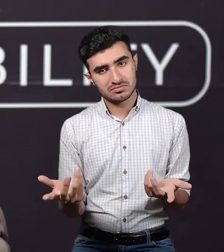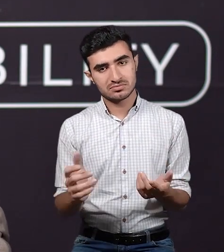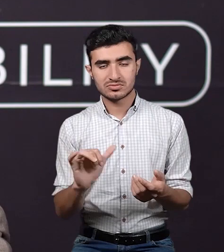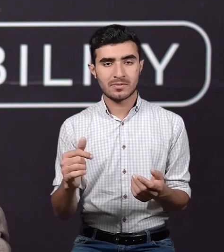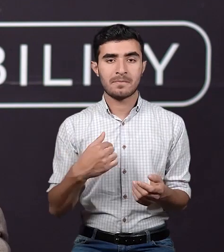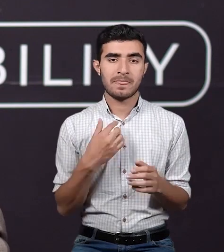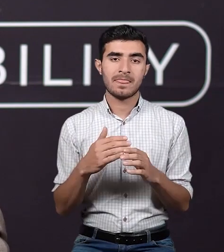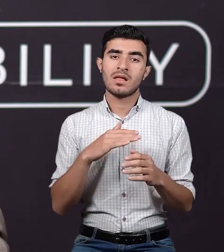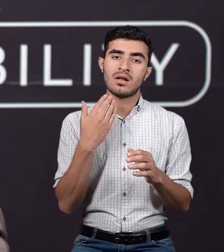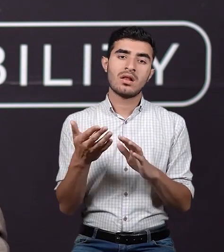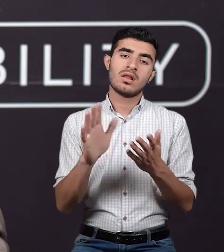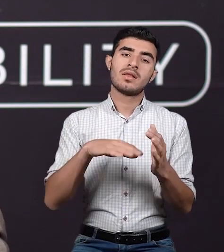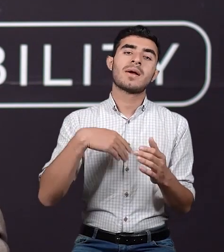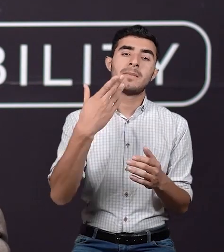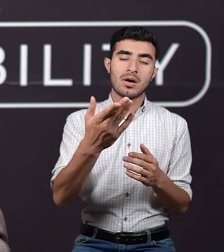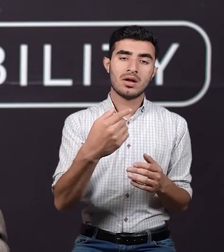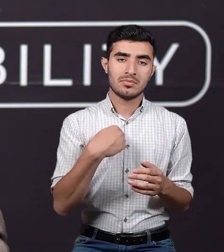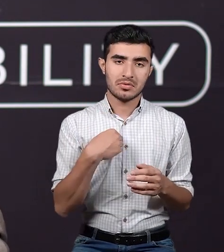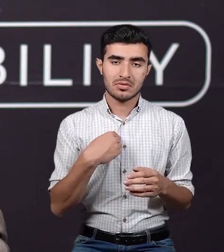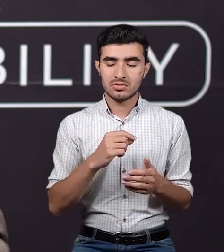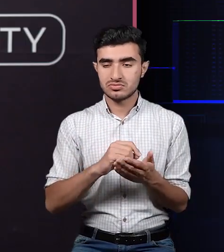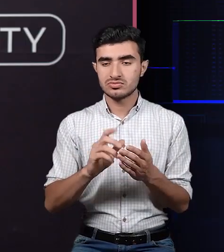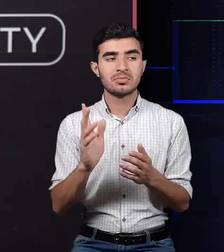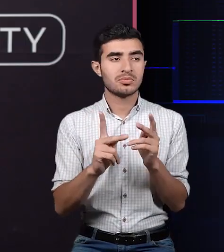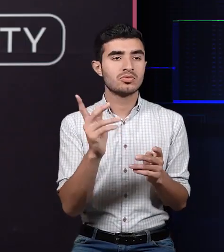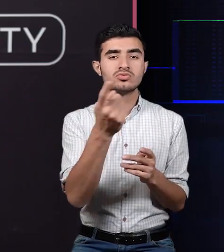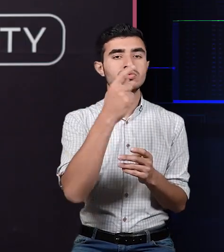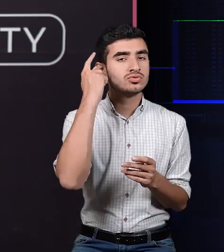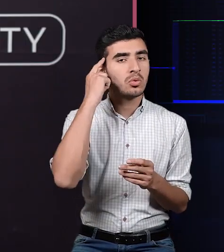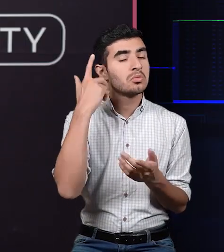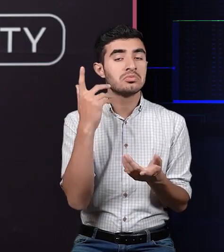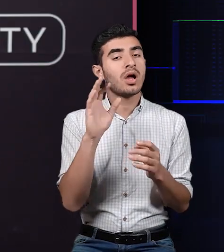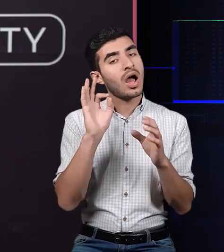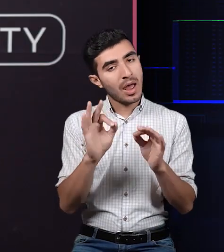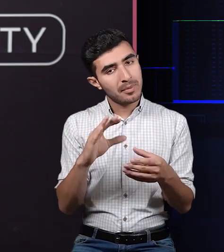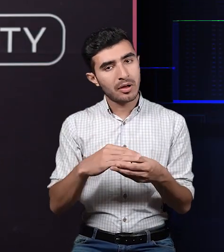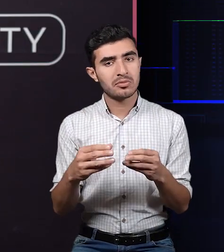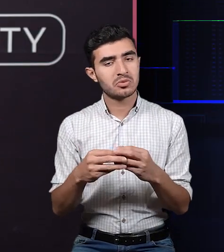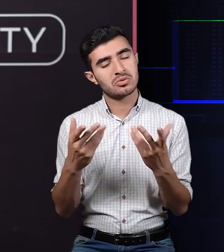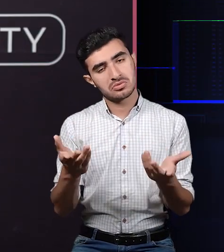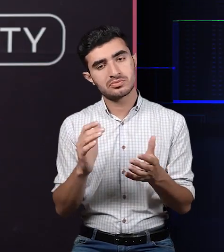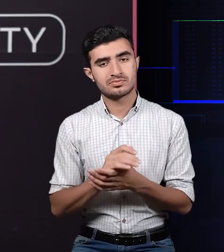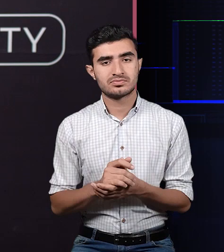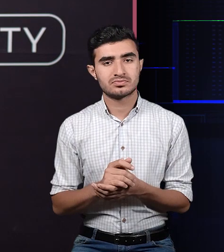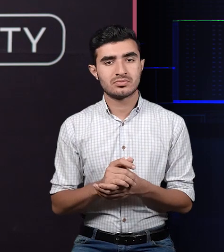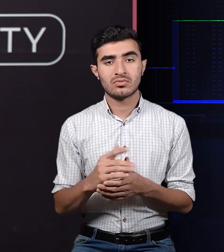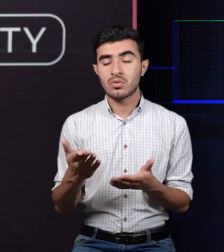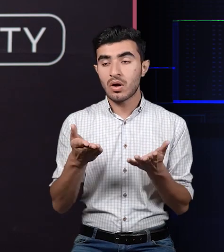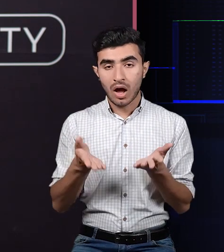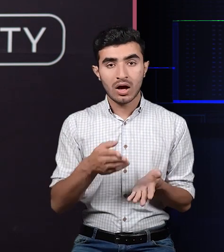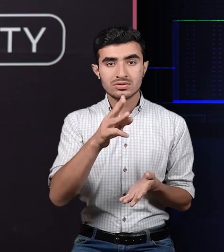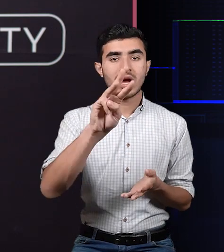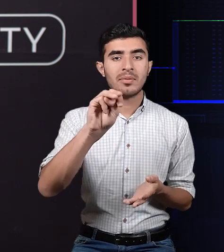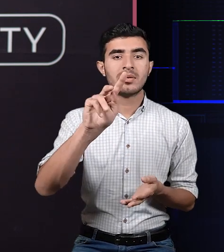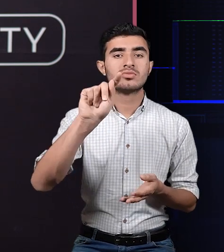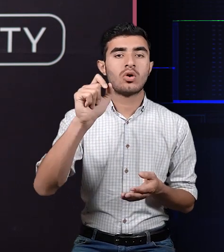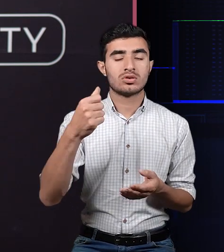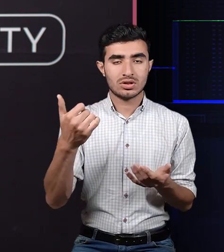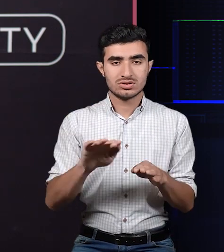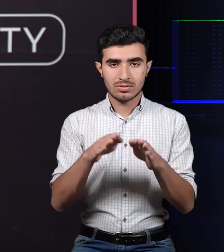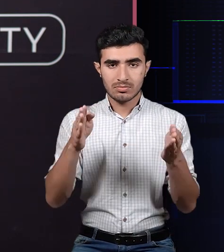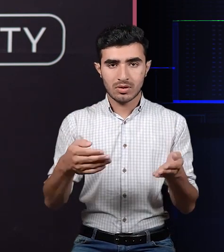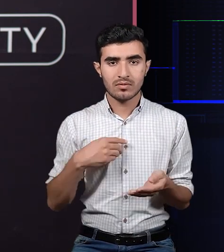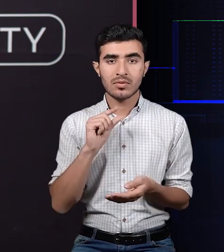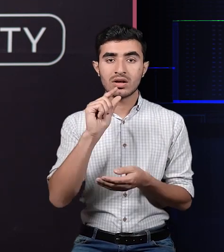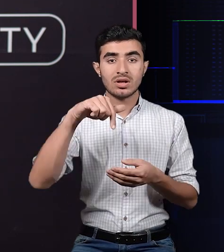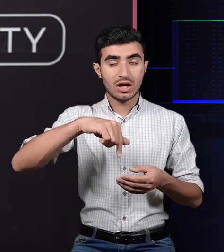ہمارے ساتھ کیا ہوگا، تو یہ بھی ایک کہانی ہے۔ تو دوستو، ایم ایم ٹاکس کے اس پلیٹ فارم پر میں آج آپ کو جو افسانہ پیش کر رہا ہوں